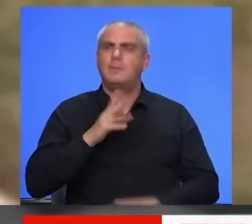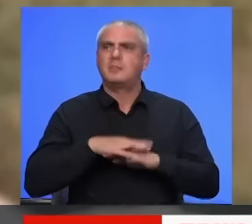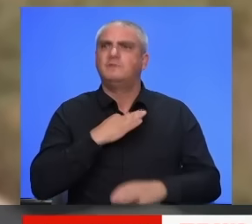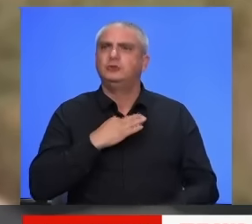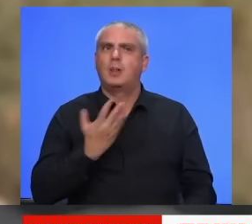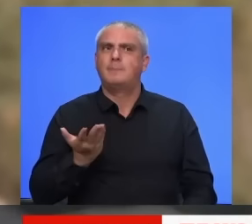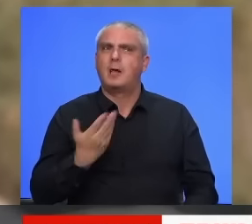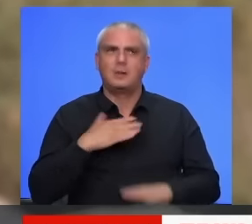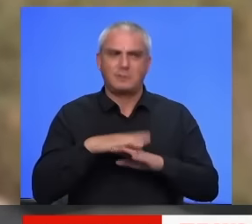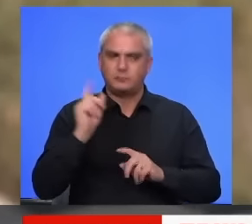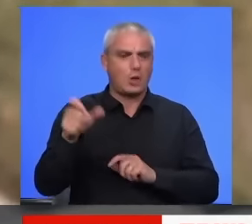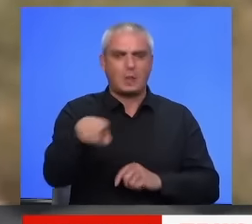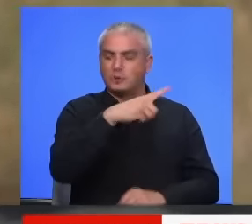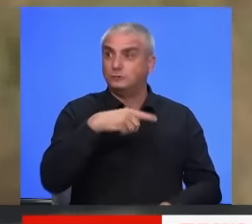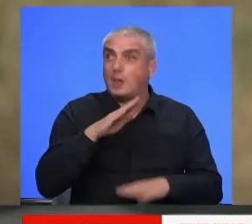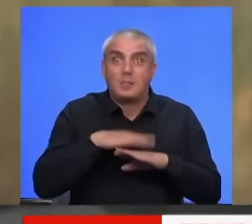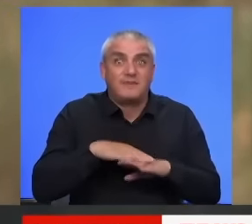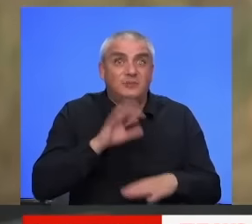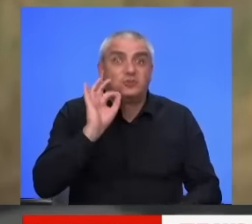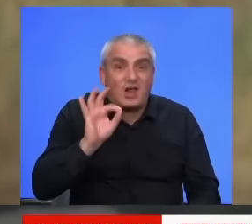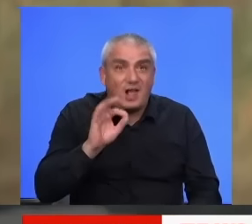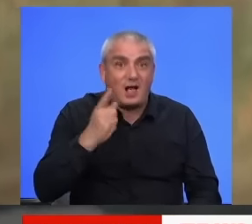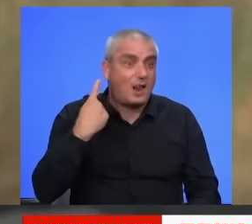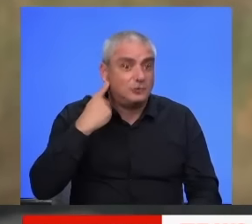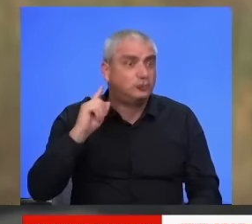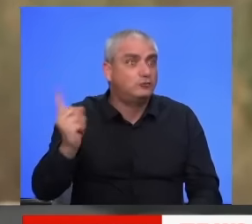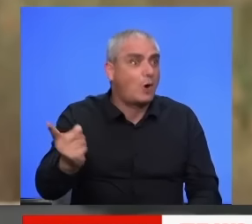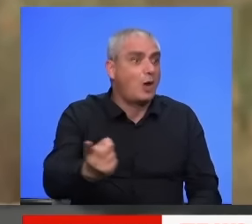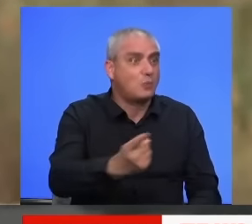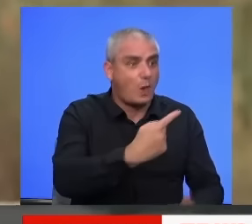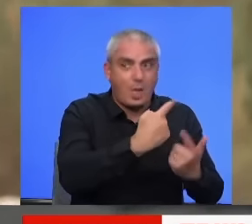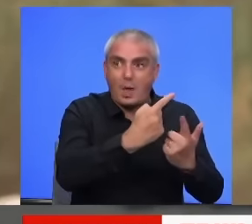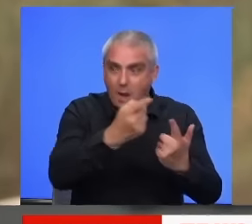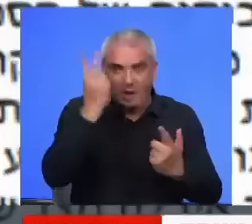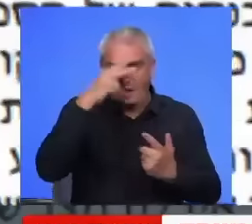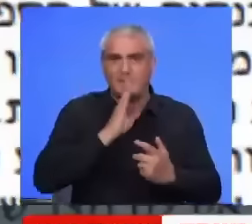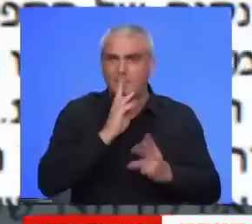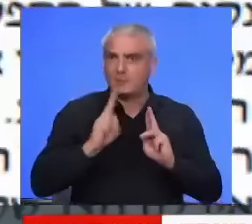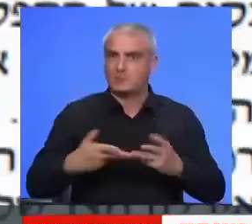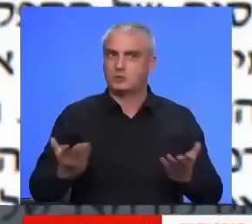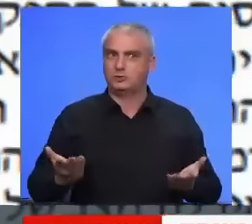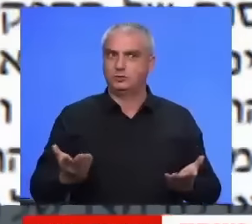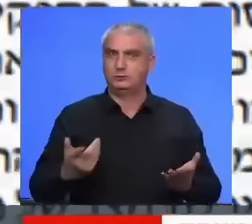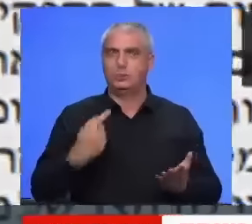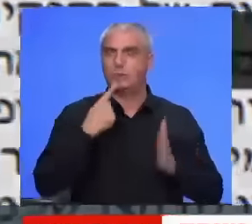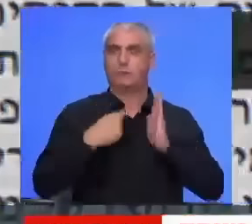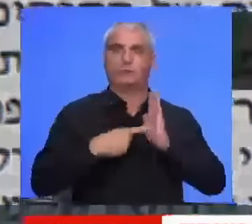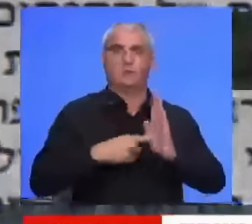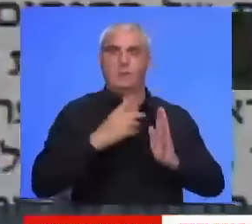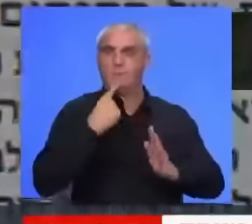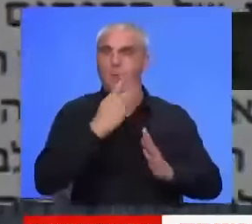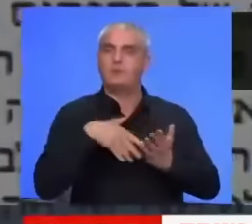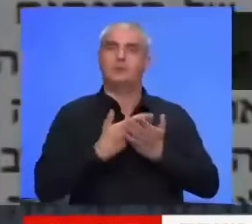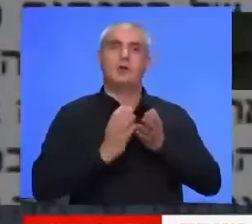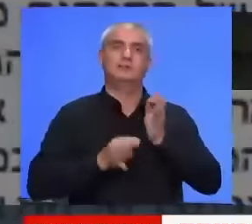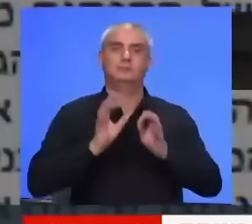רגולטורים? מה התפקיד שלי? מה התפקיד של כל האנשים? התפקיד שלך זה לשמוע אותם ולהבין שיש פה בעיה. הנה לדוגמה מה שאומרת היועצת